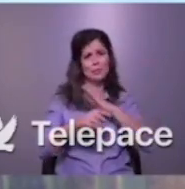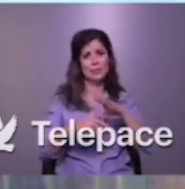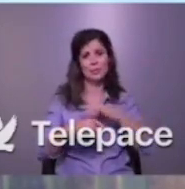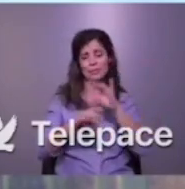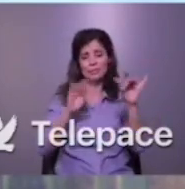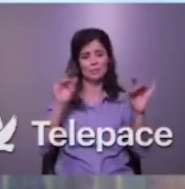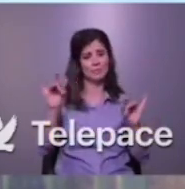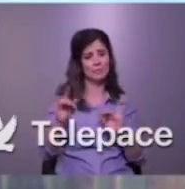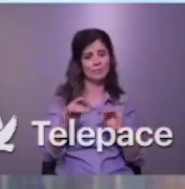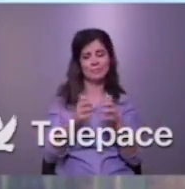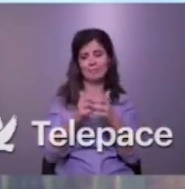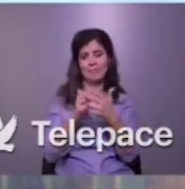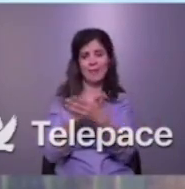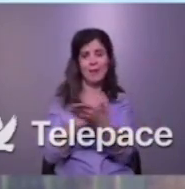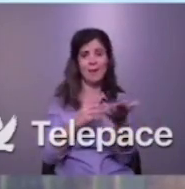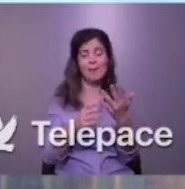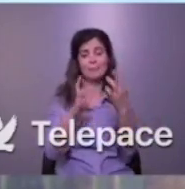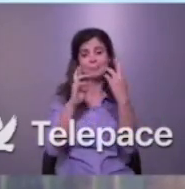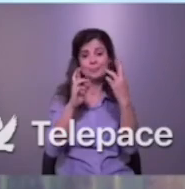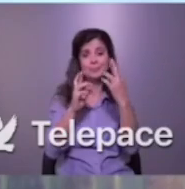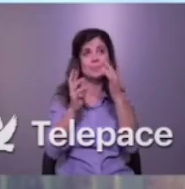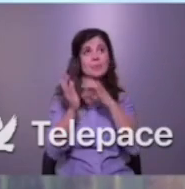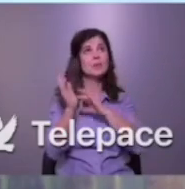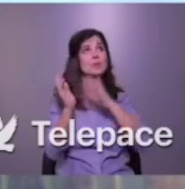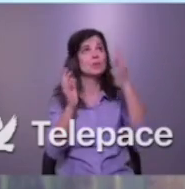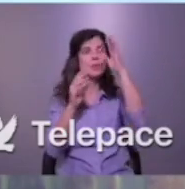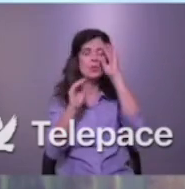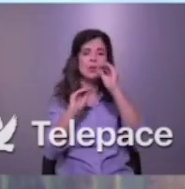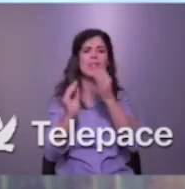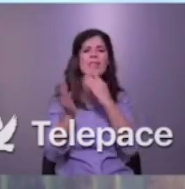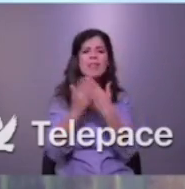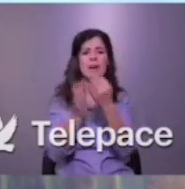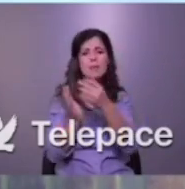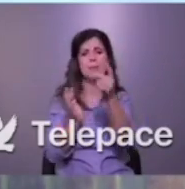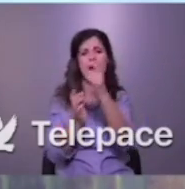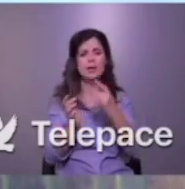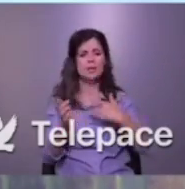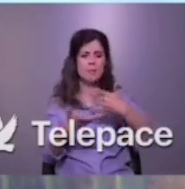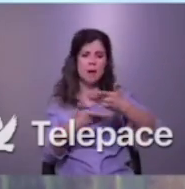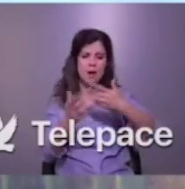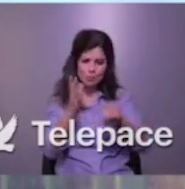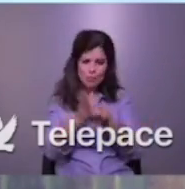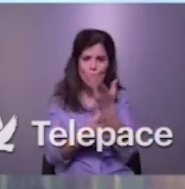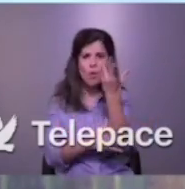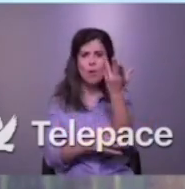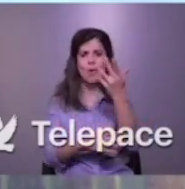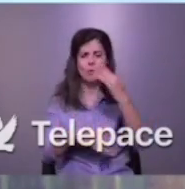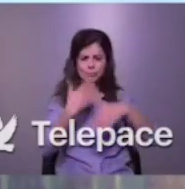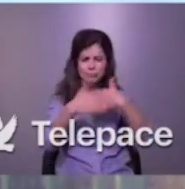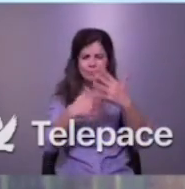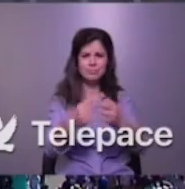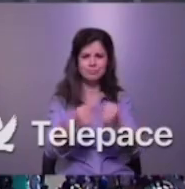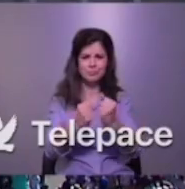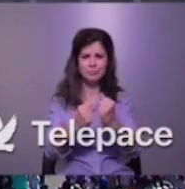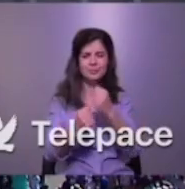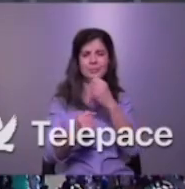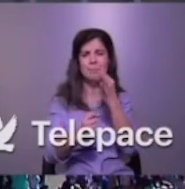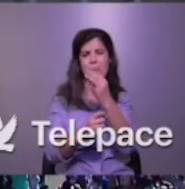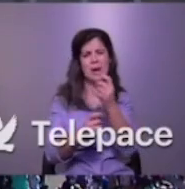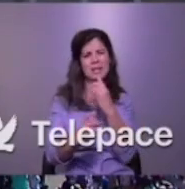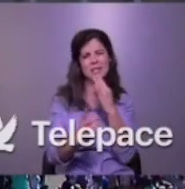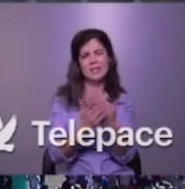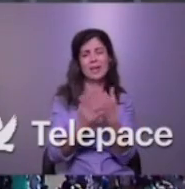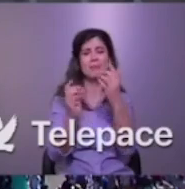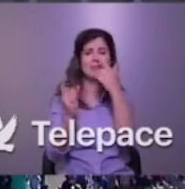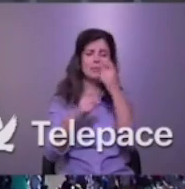in tanti paesi del mondo, il Signore insegna tutti ad amare il Padre